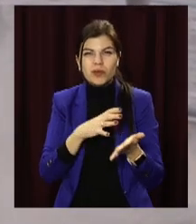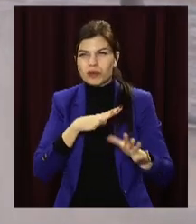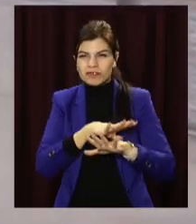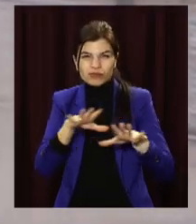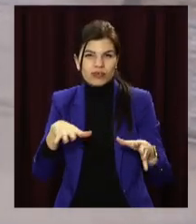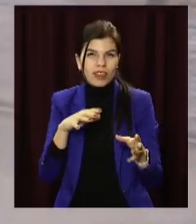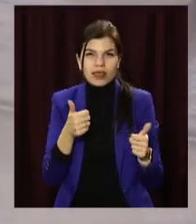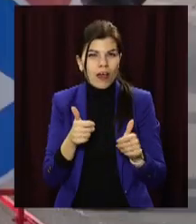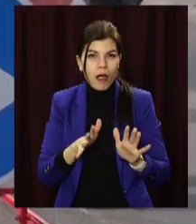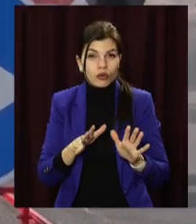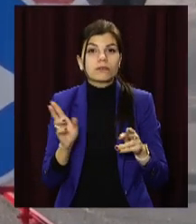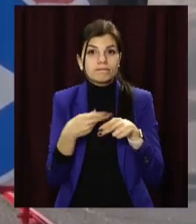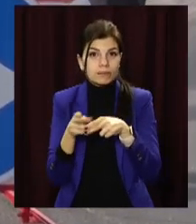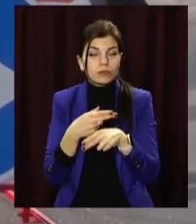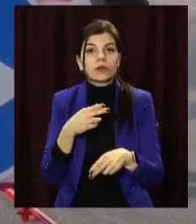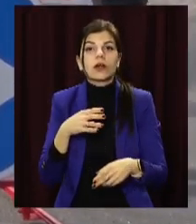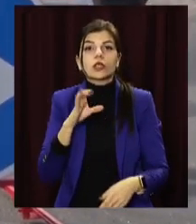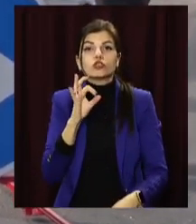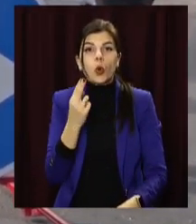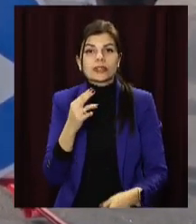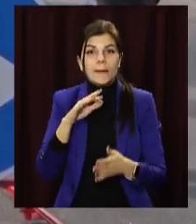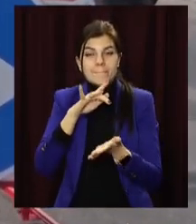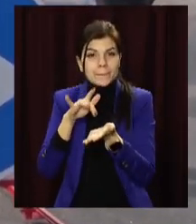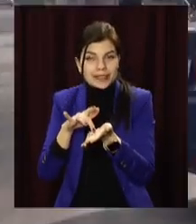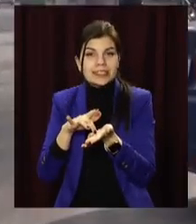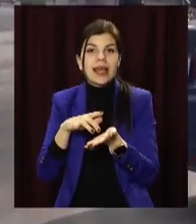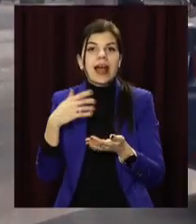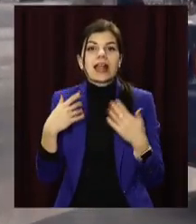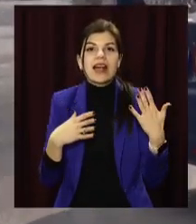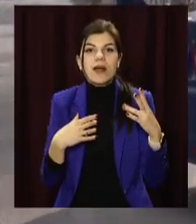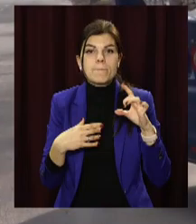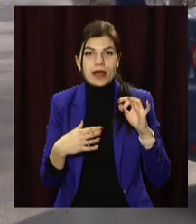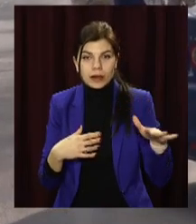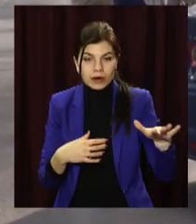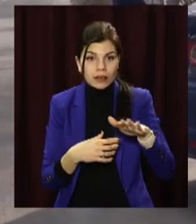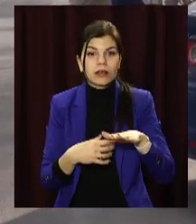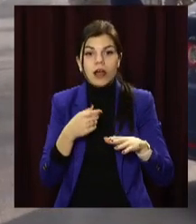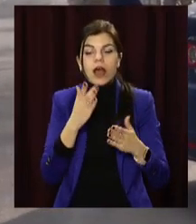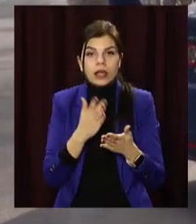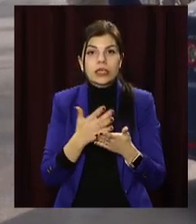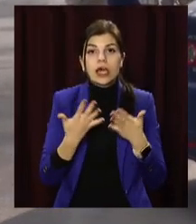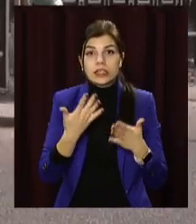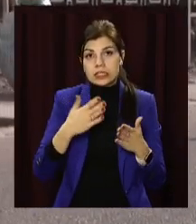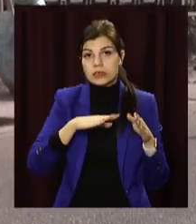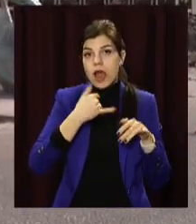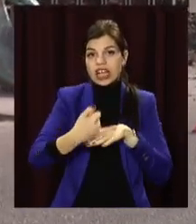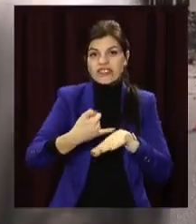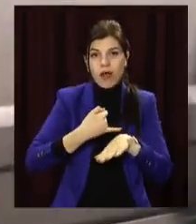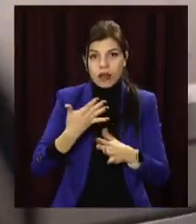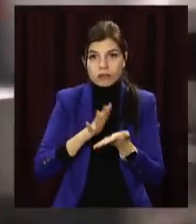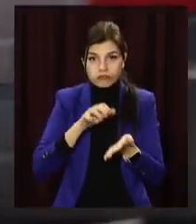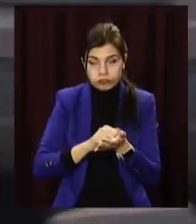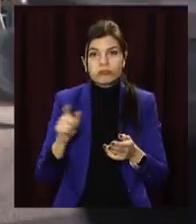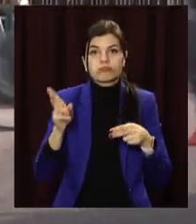районах. Зокрема, на Лівому березі, в соцмісті та селищі Романковому. Працює техніка, латають дорожнє покриття, прибирають посипальну суміш